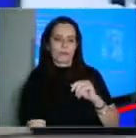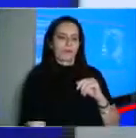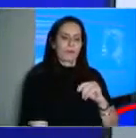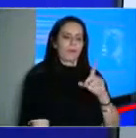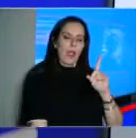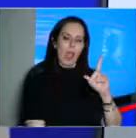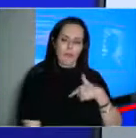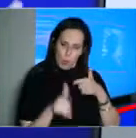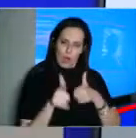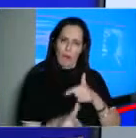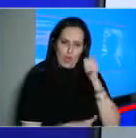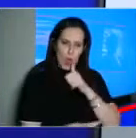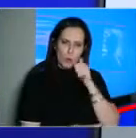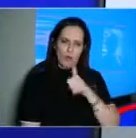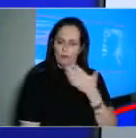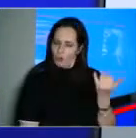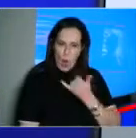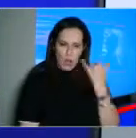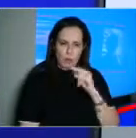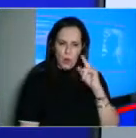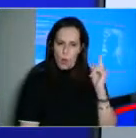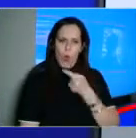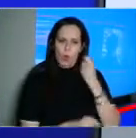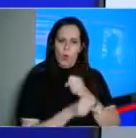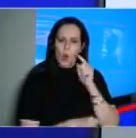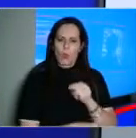אבל אנחנו נלחמות בזה, יום-יום, שעה-שעה, כולנו על זה.